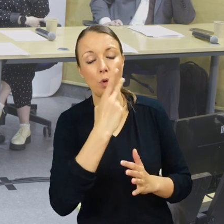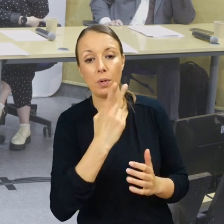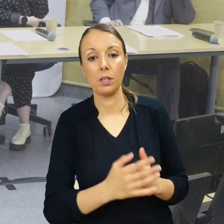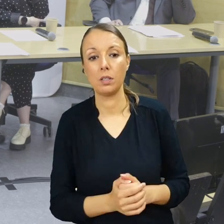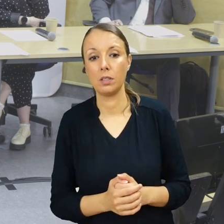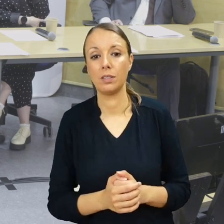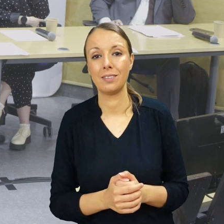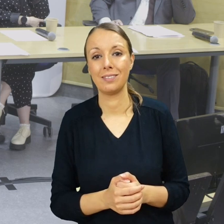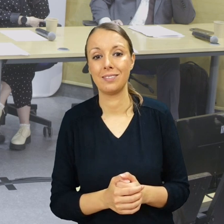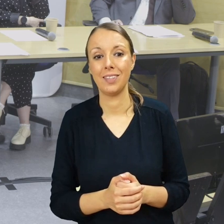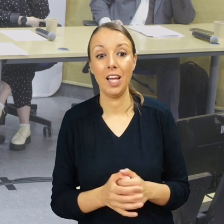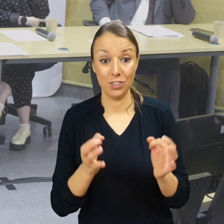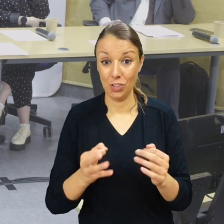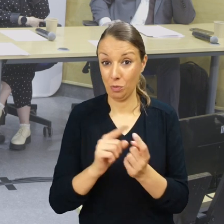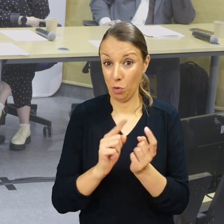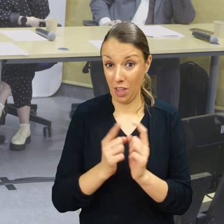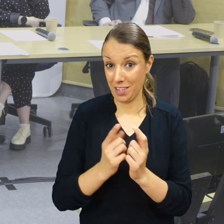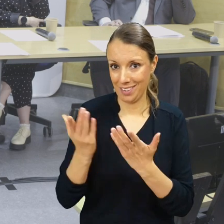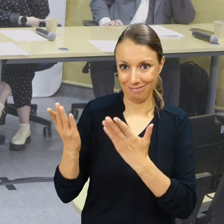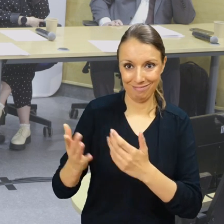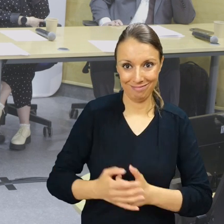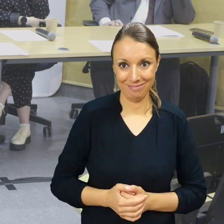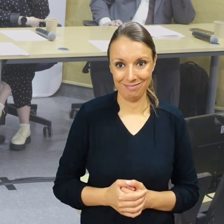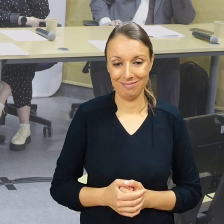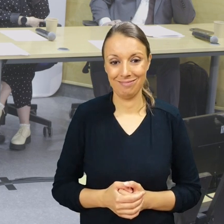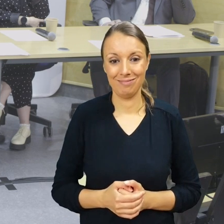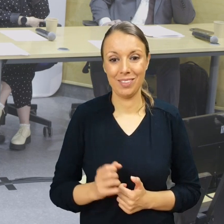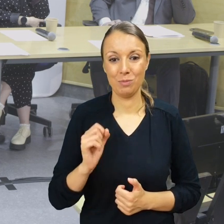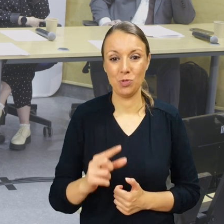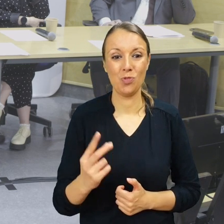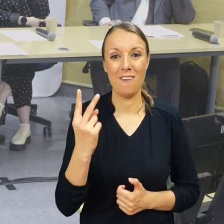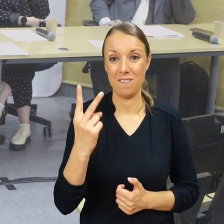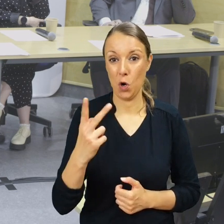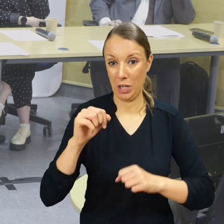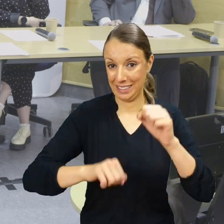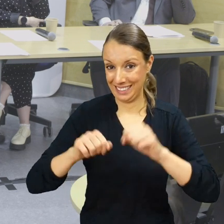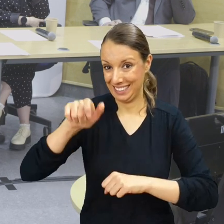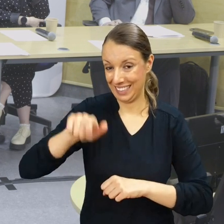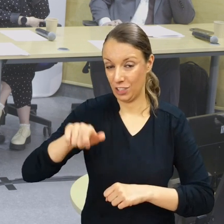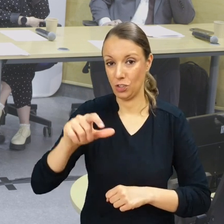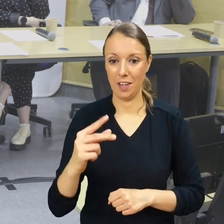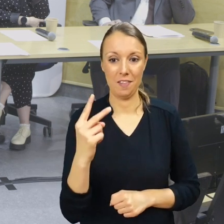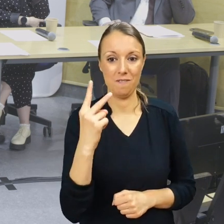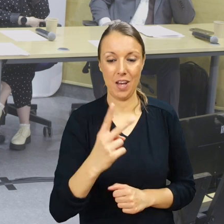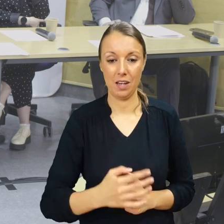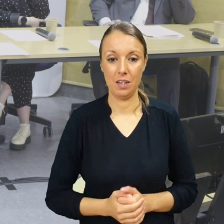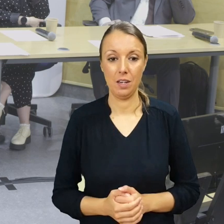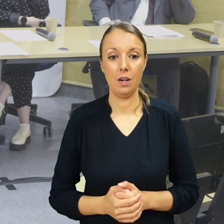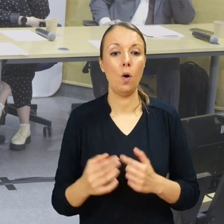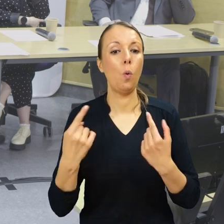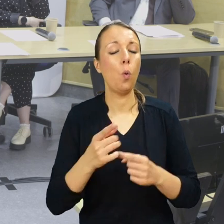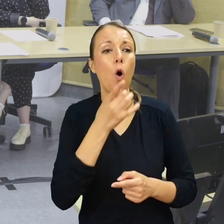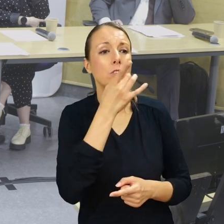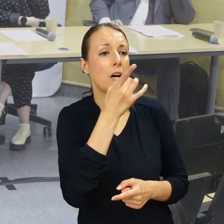tego spotkania. Mamy tutaj dwóch sędziów. Tu nie padło jakiekolwiek oskarżenie, że